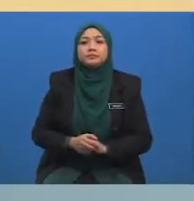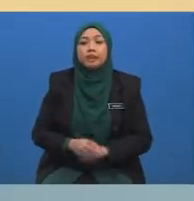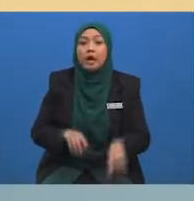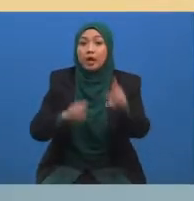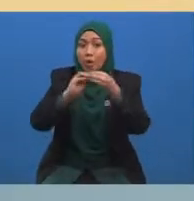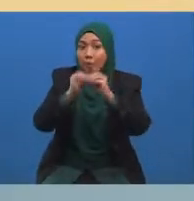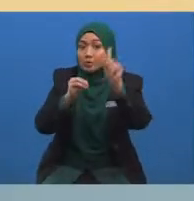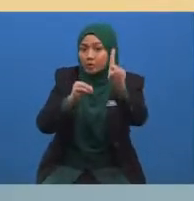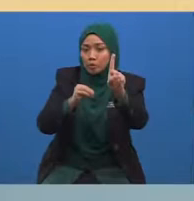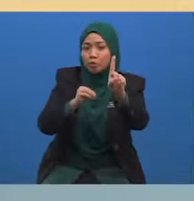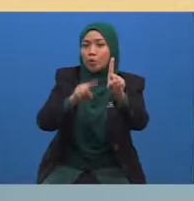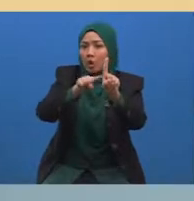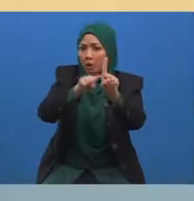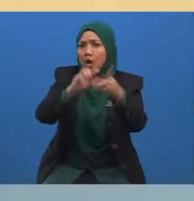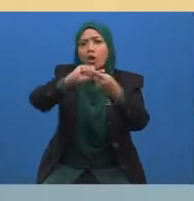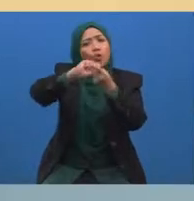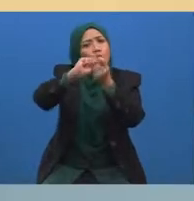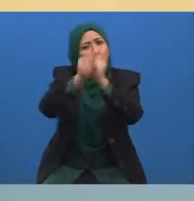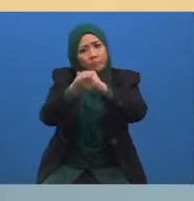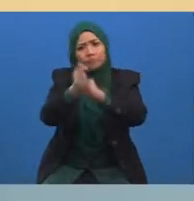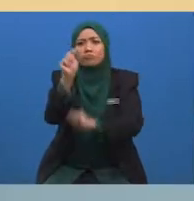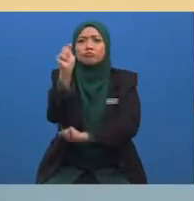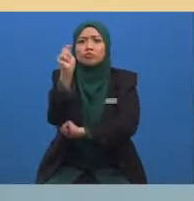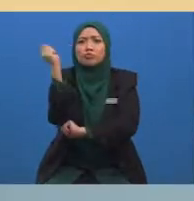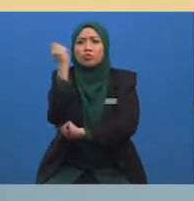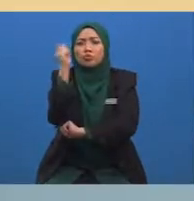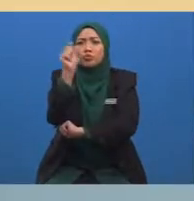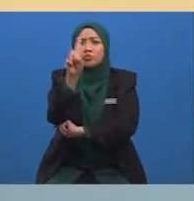tunggal. Faham ya, murid-murid?